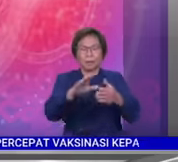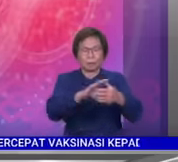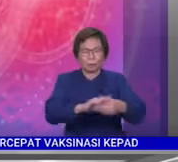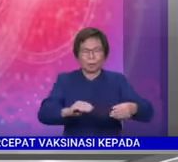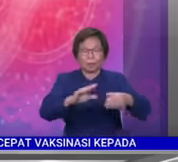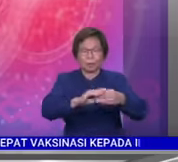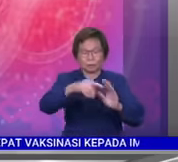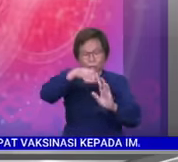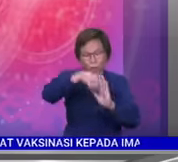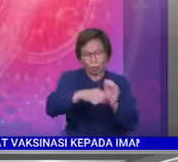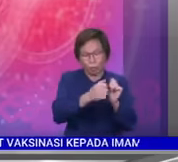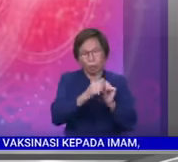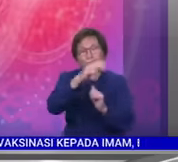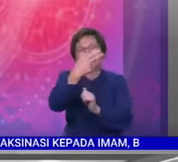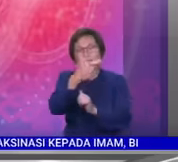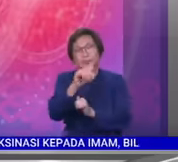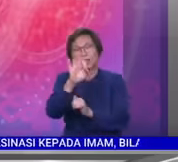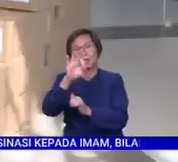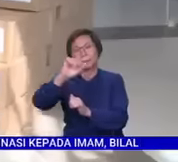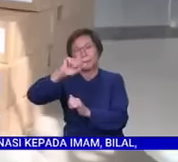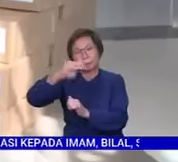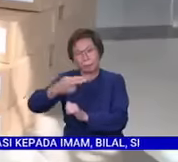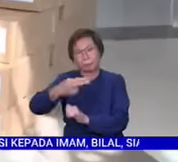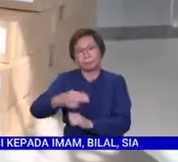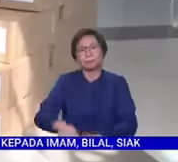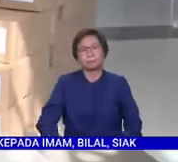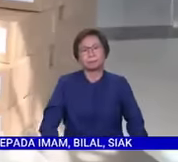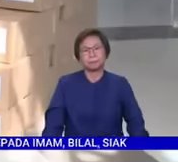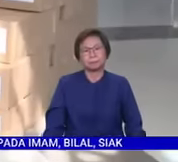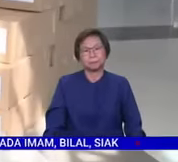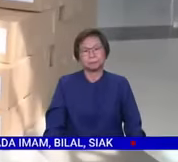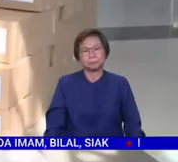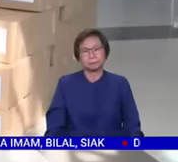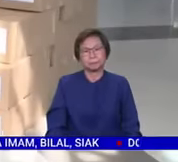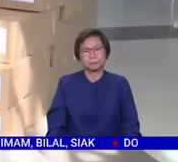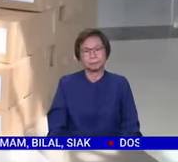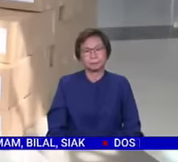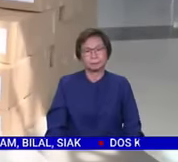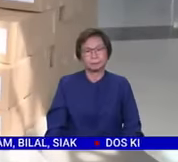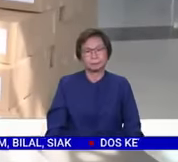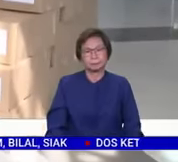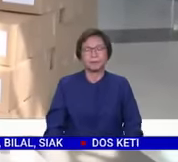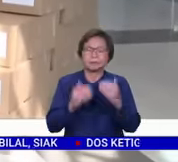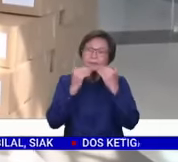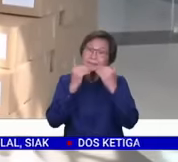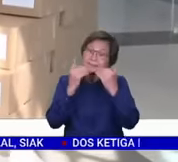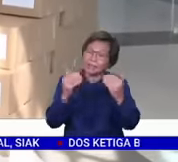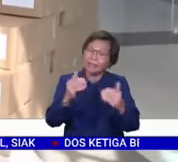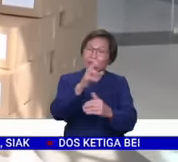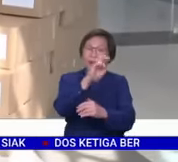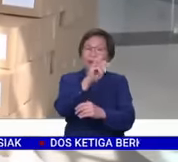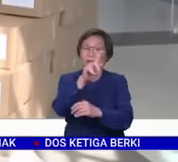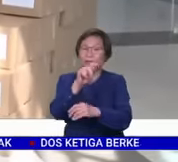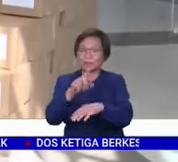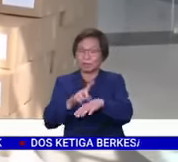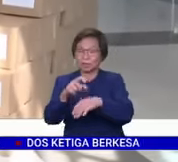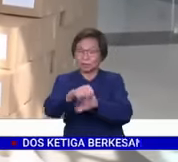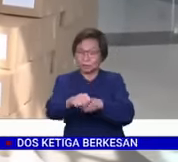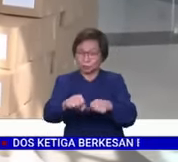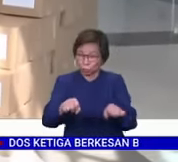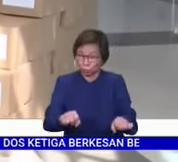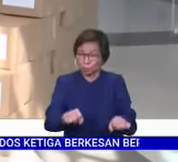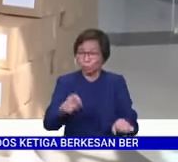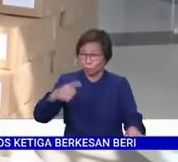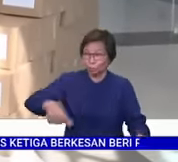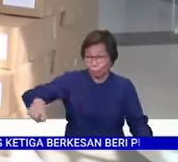bersama wartawan Sari vamoona transkrip Hai Baik terima kasih Rita di studi Um